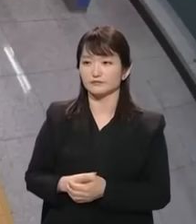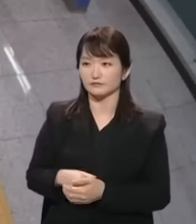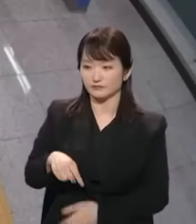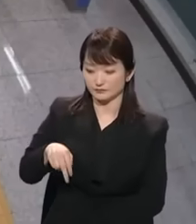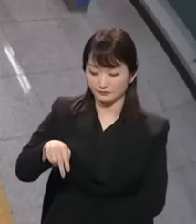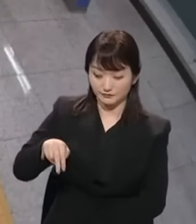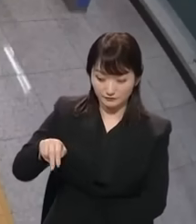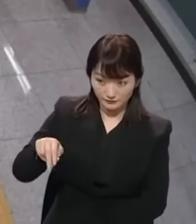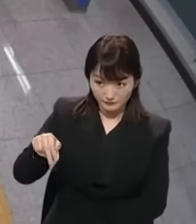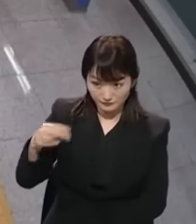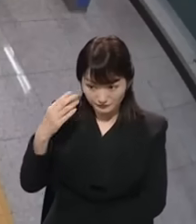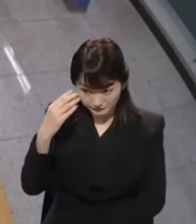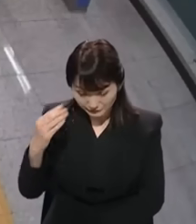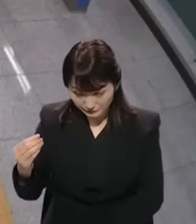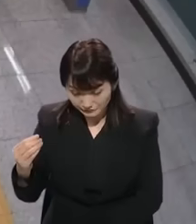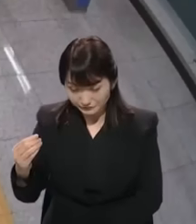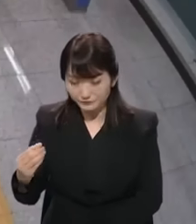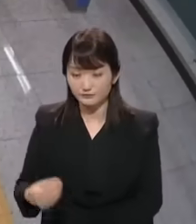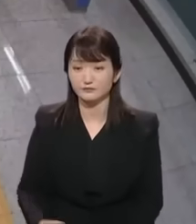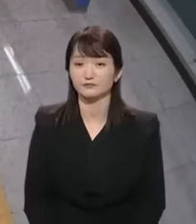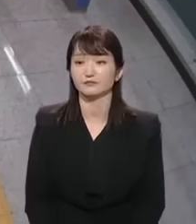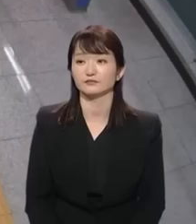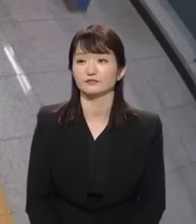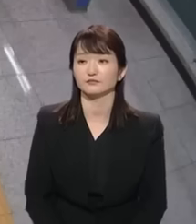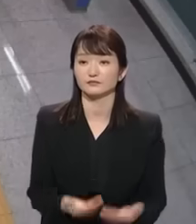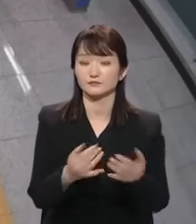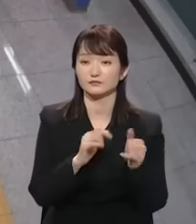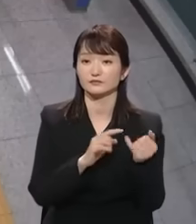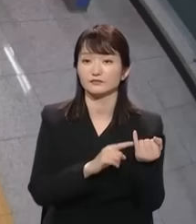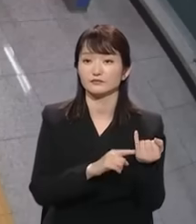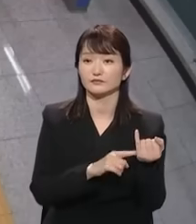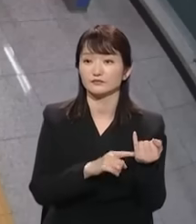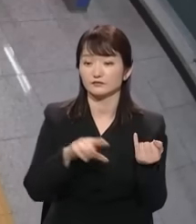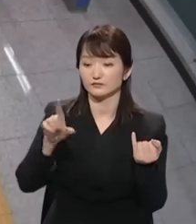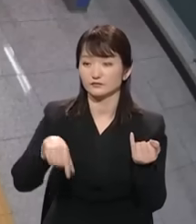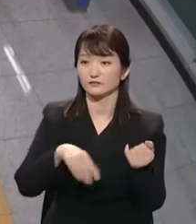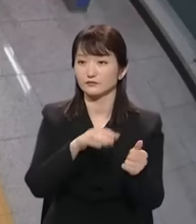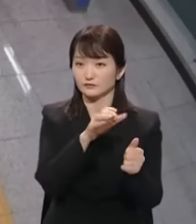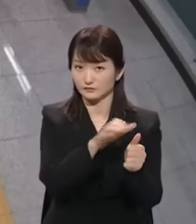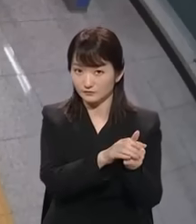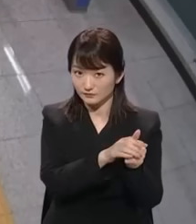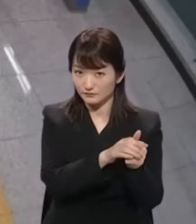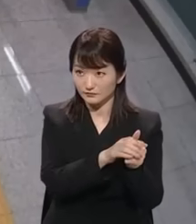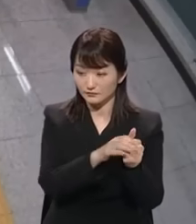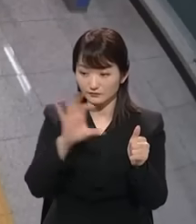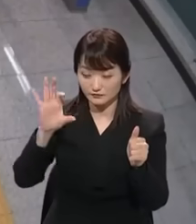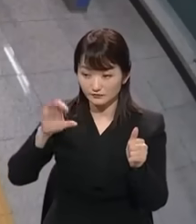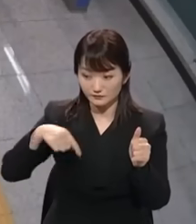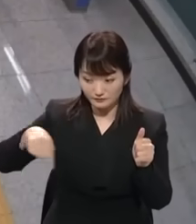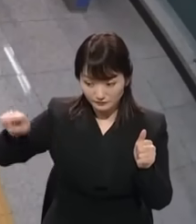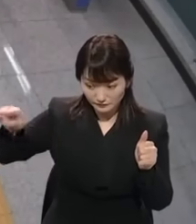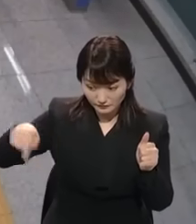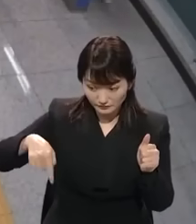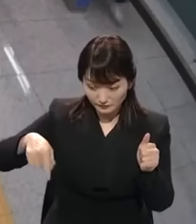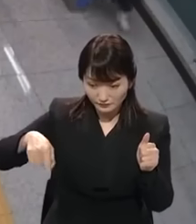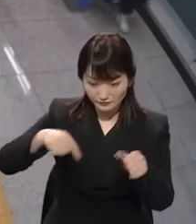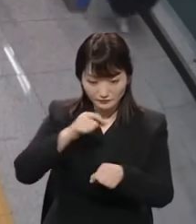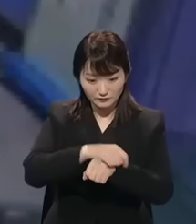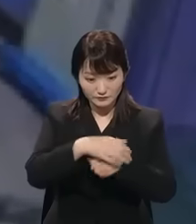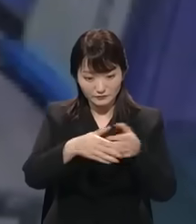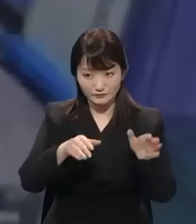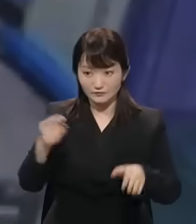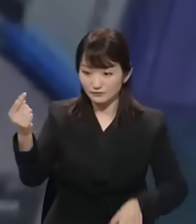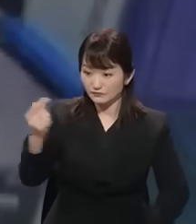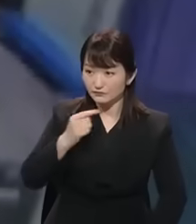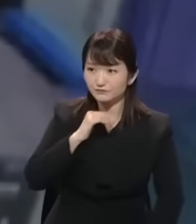모습을 확인을 했습니다 일단이 역무원은 어쨌든 카드를 맡겼으니 화장실에 갔다가 나오면 당연히 역무실로 오겠 거니